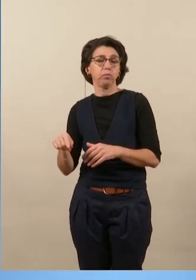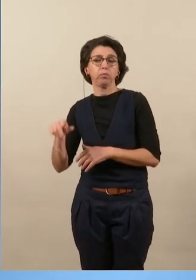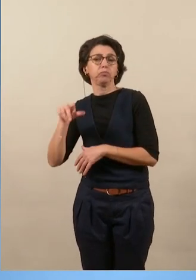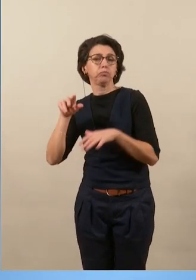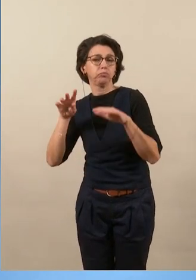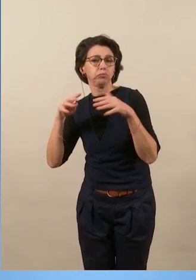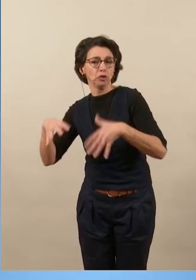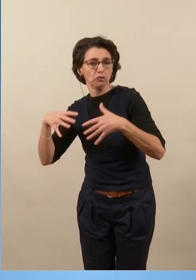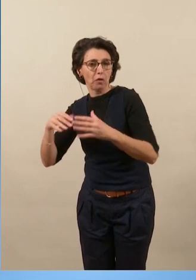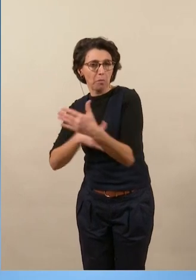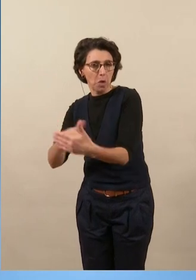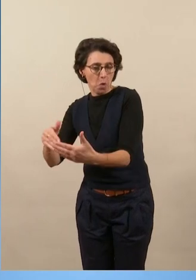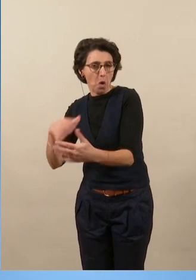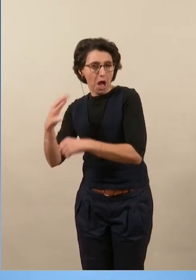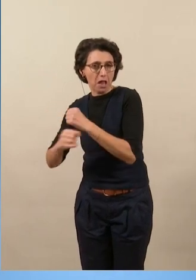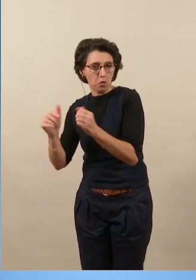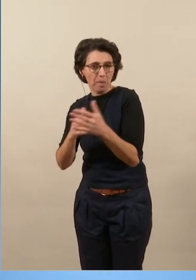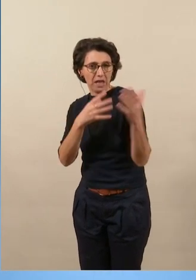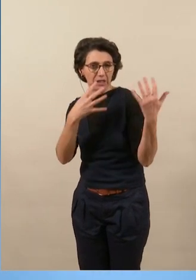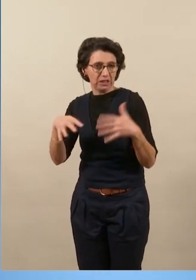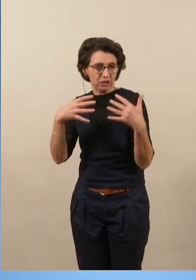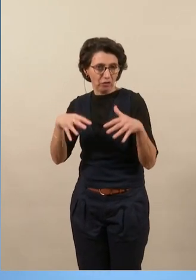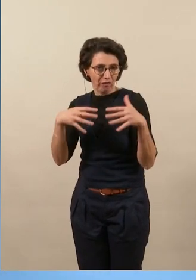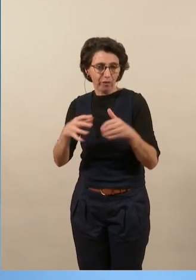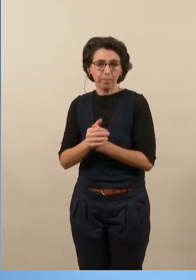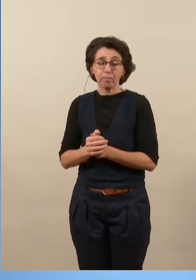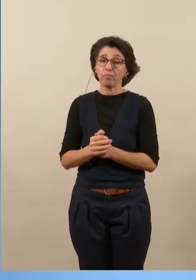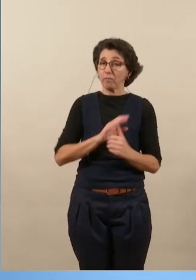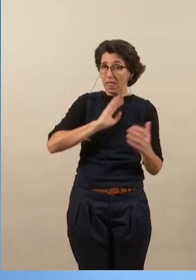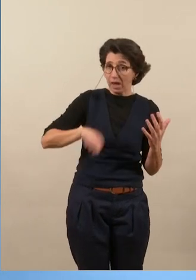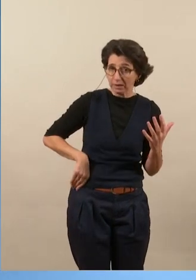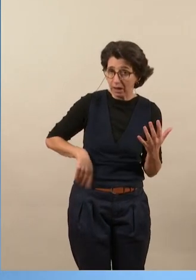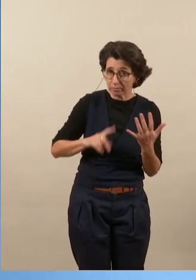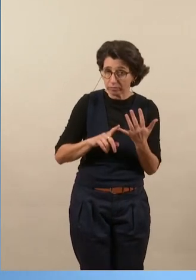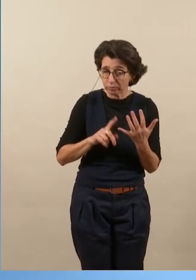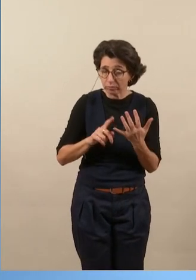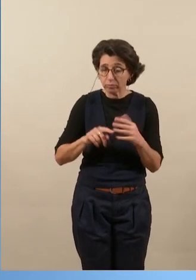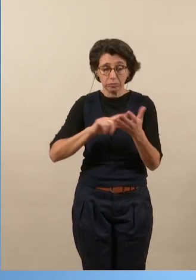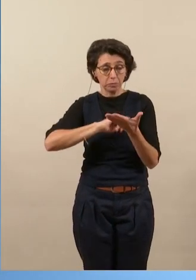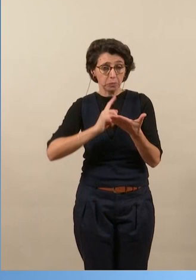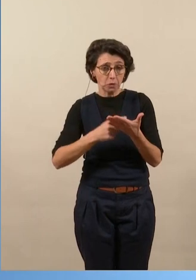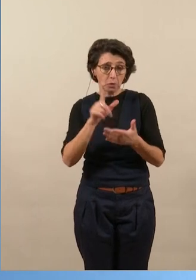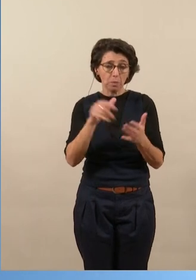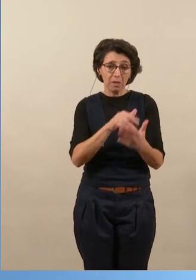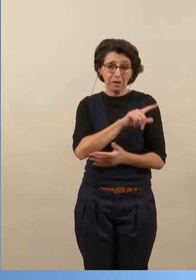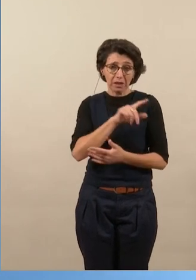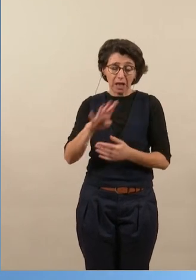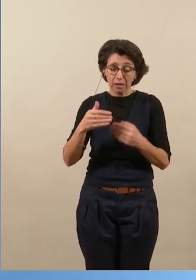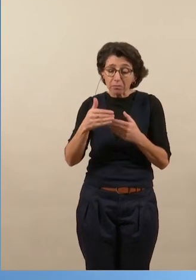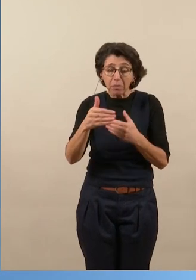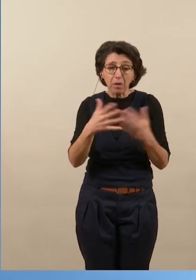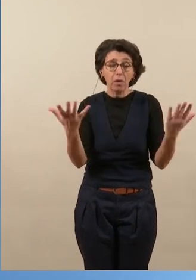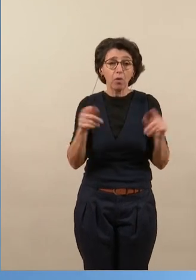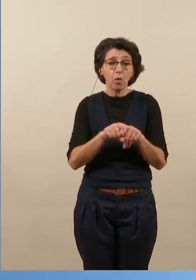termine là votre projet de budget 202 4 ne propose aucun instrument solide et crédible pour structurer les